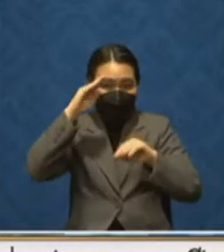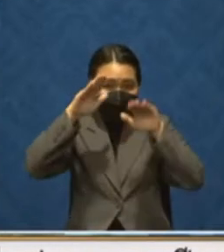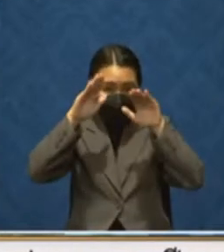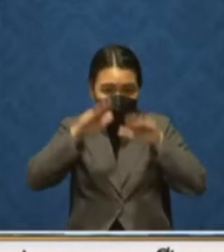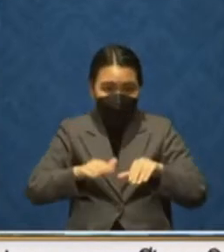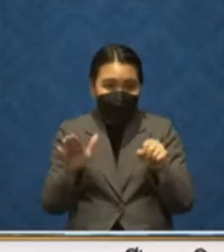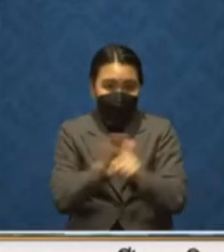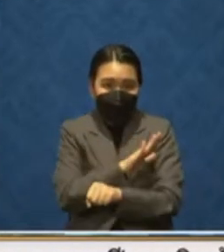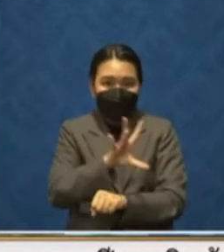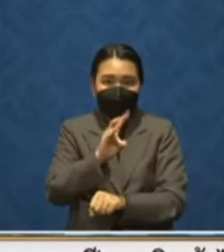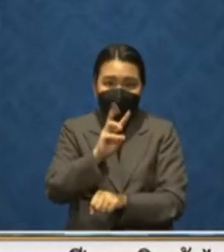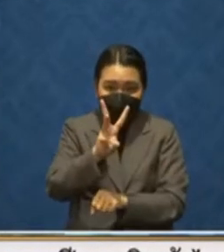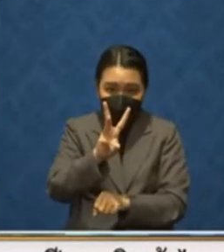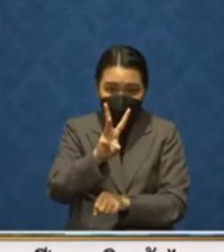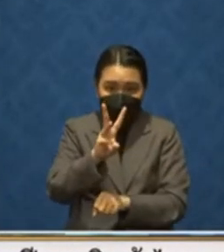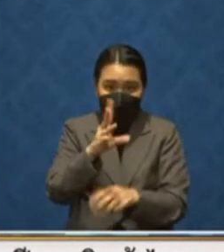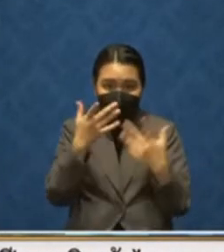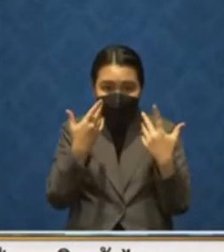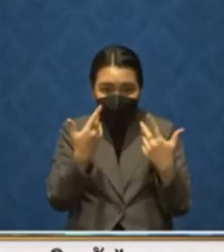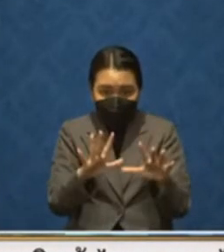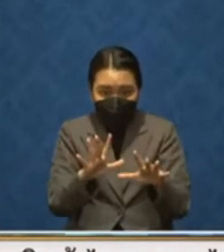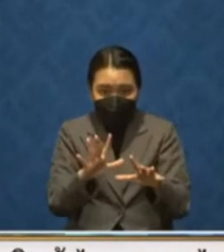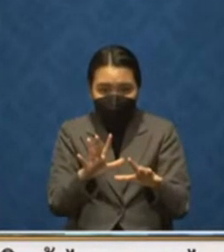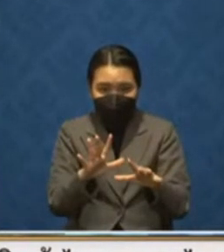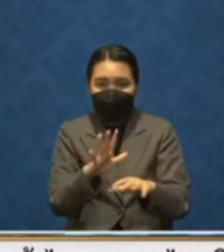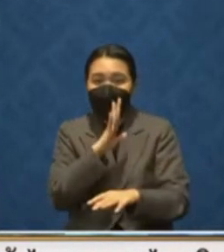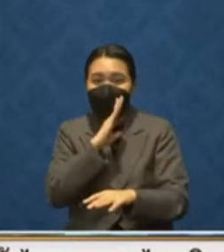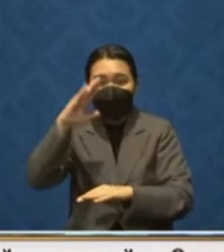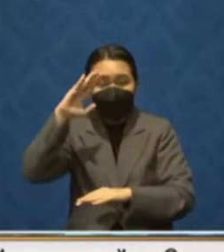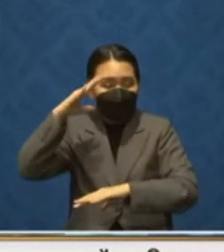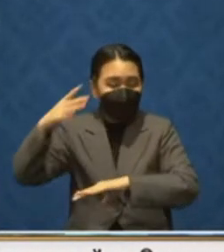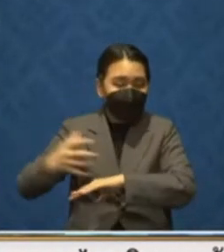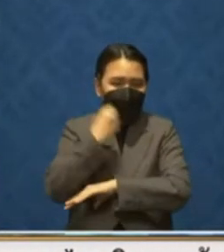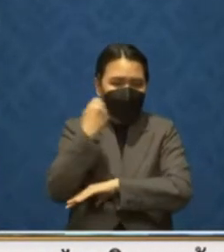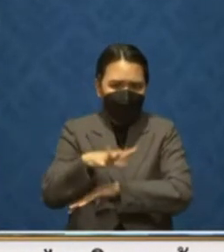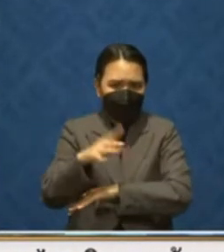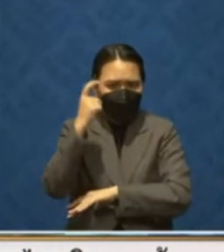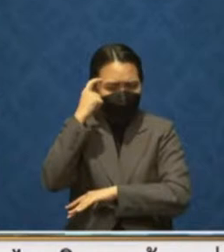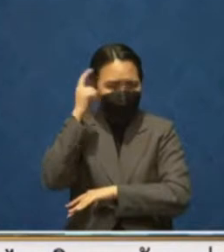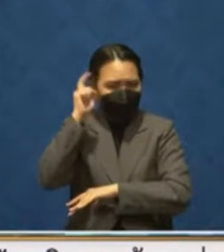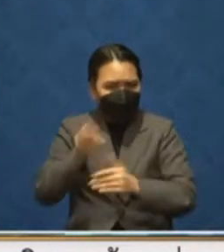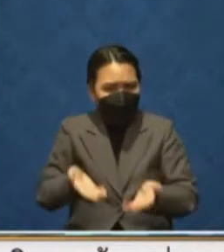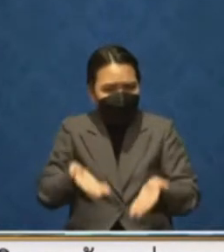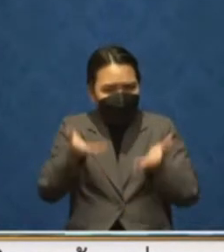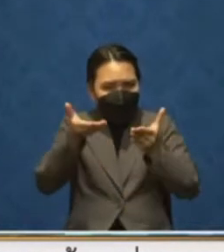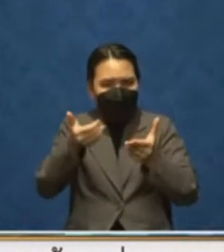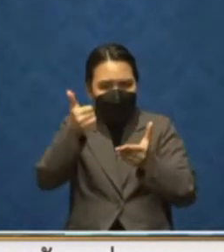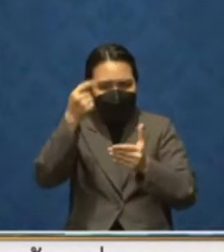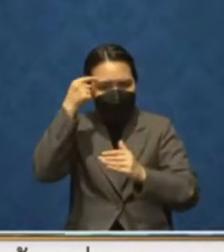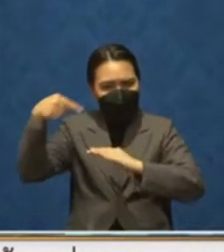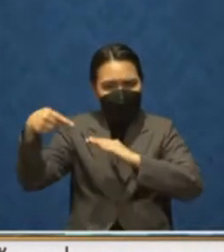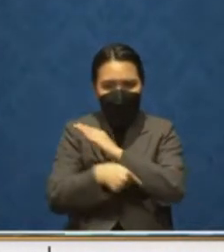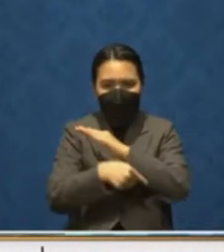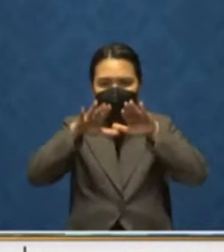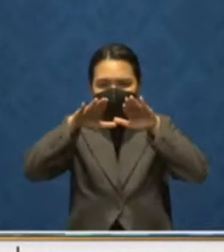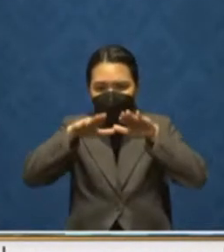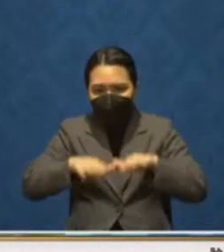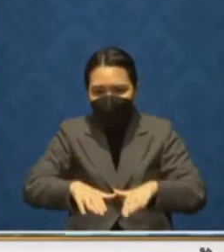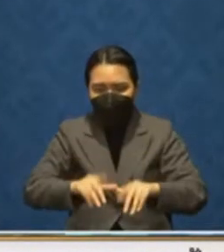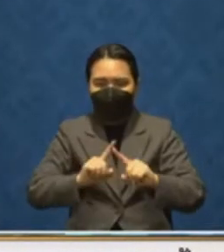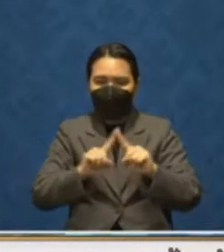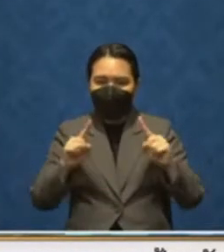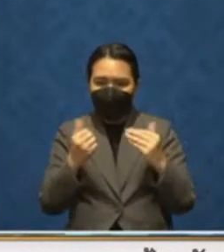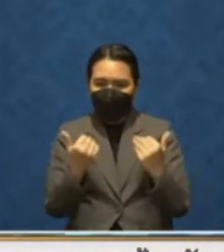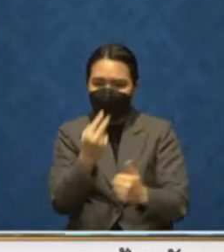76เอ๊ยชัยนาทปฏิวัติอำนาจทหารมาเมืองคงจะดีขึ้นนะขอชายมันคงจะลดลงนะฮะแต่